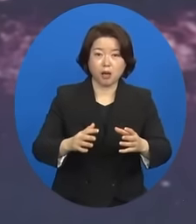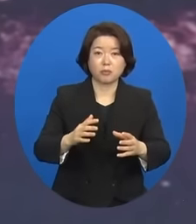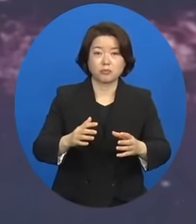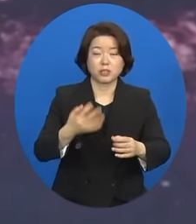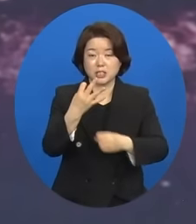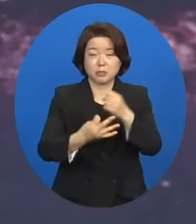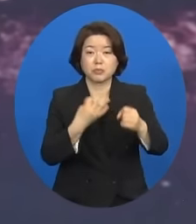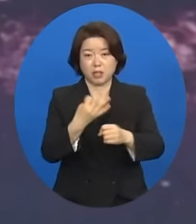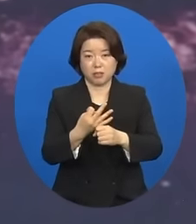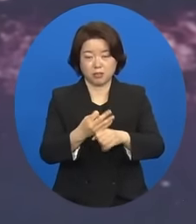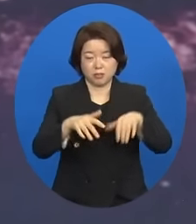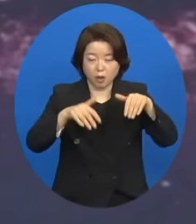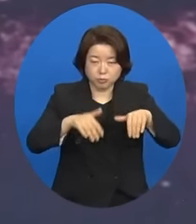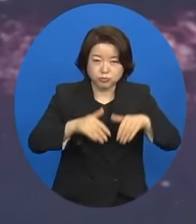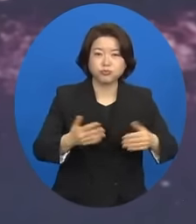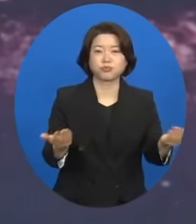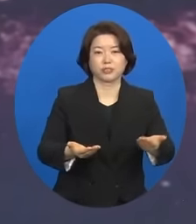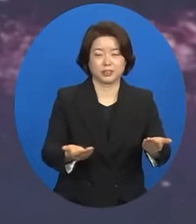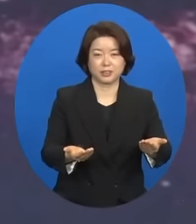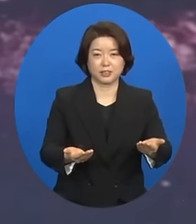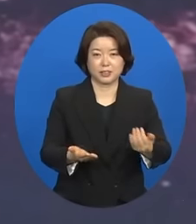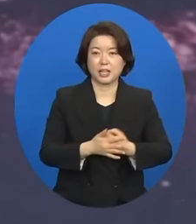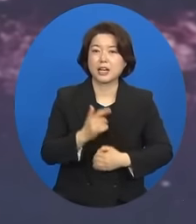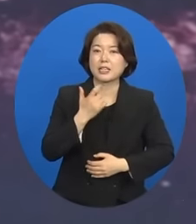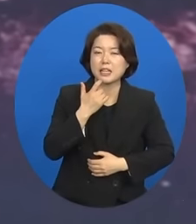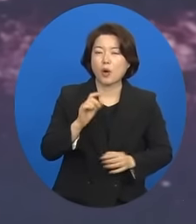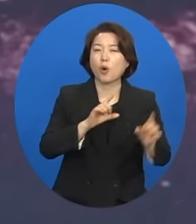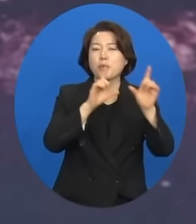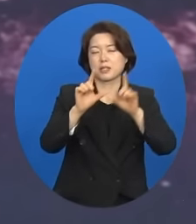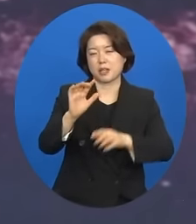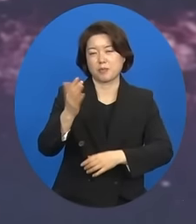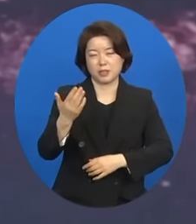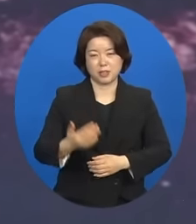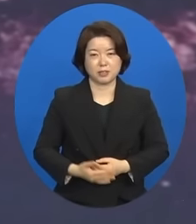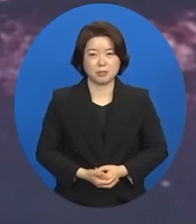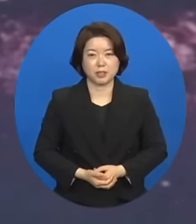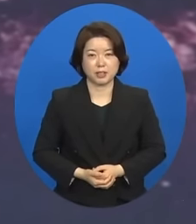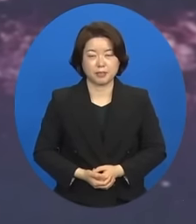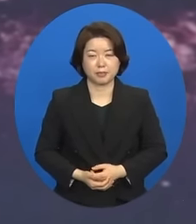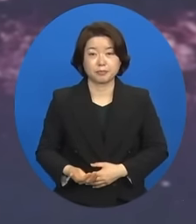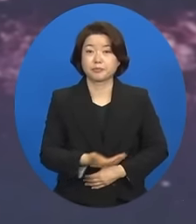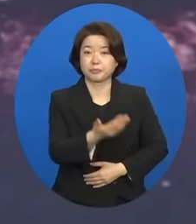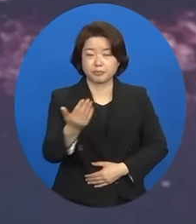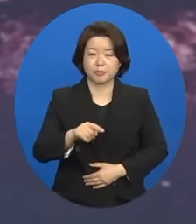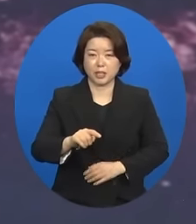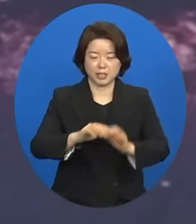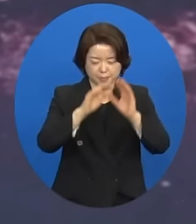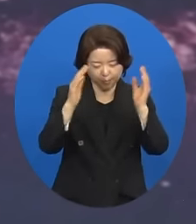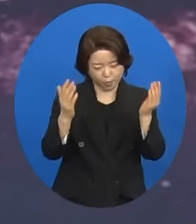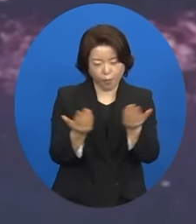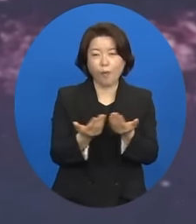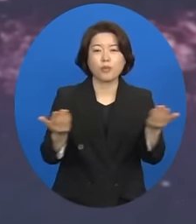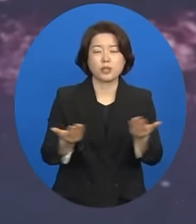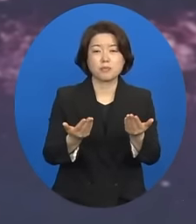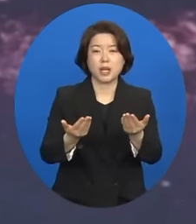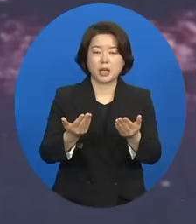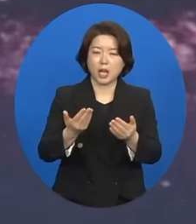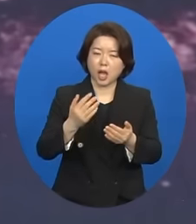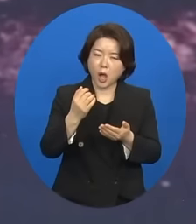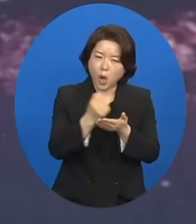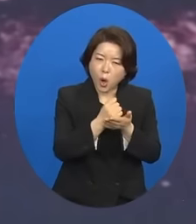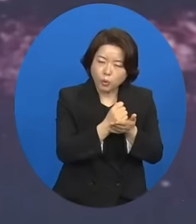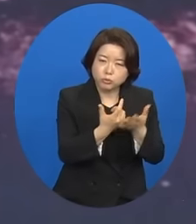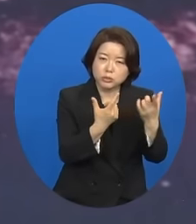머슴처럼 노을 하게 되는 야의 삶이 되고 맙니다 여러분이 모든 사건이 우연히 벌어진